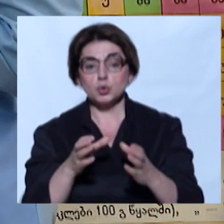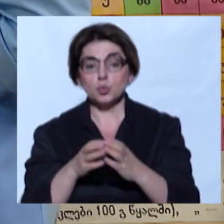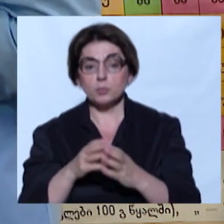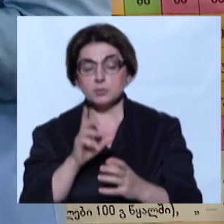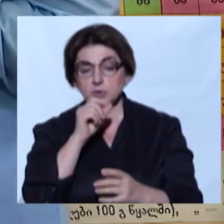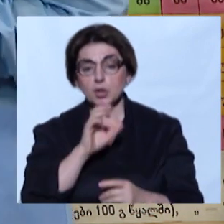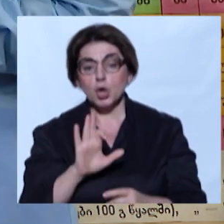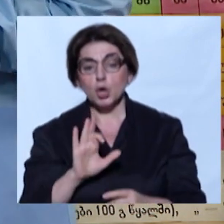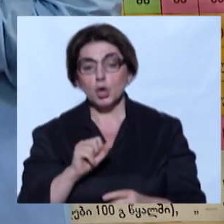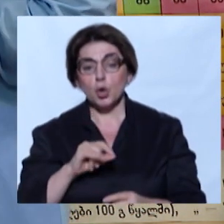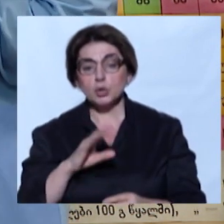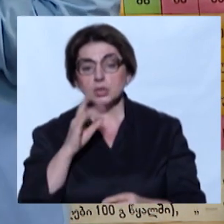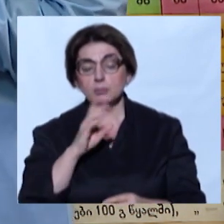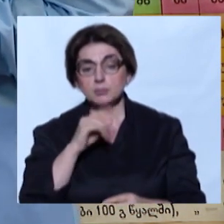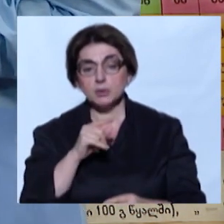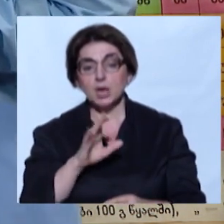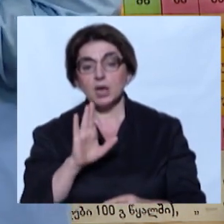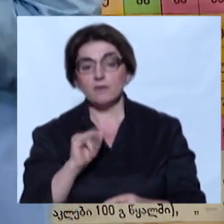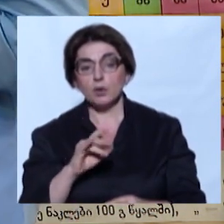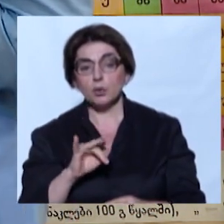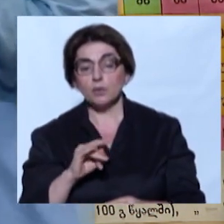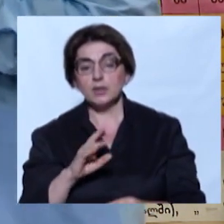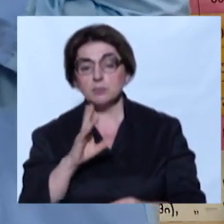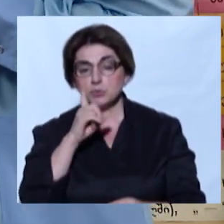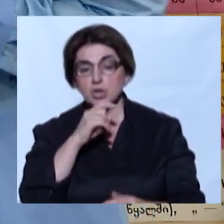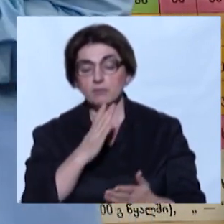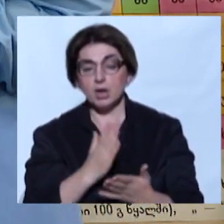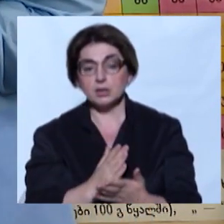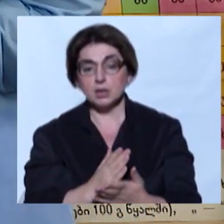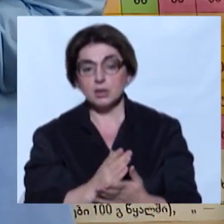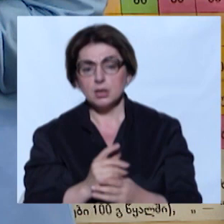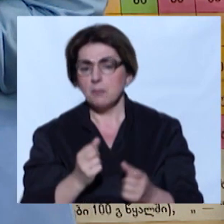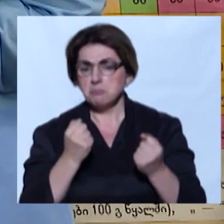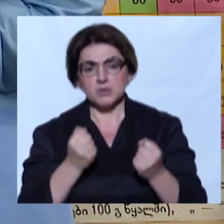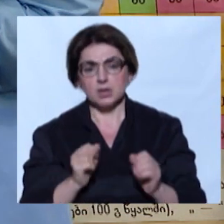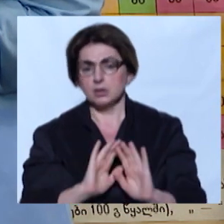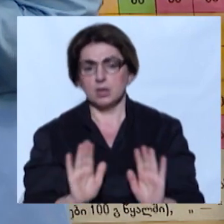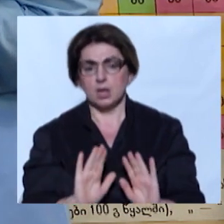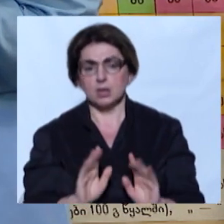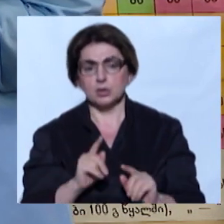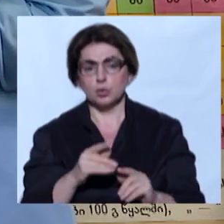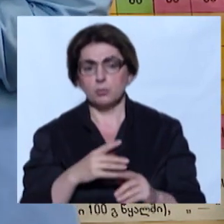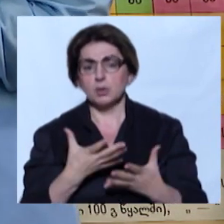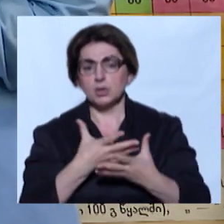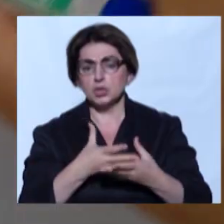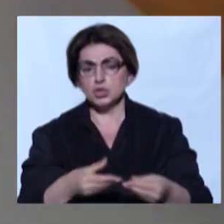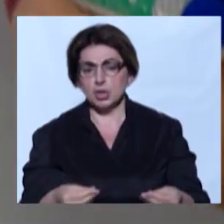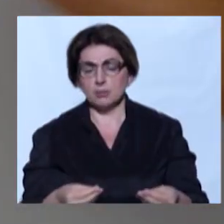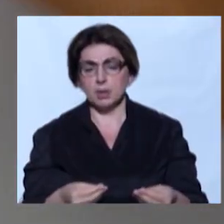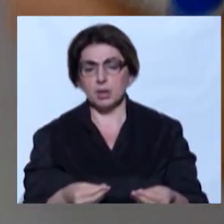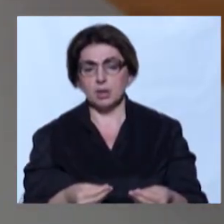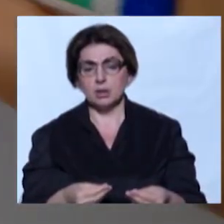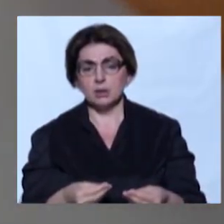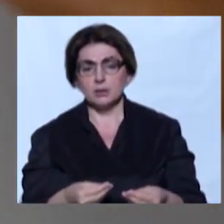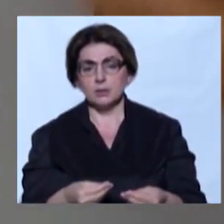არის ქლორწყალბად მჟავა და ქვექლოროვანი მჟავა. ქვექლოროვანი მჟავა არის უმდგრადი, რომელიც იშლება